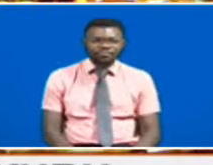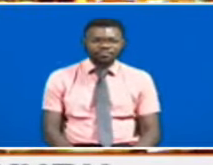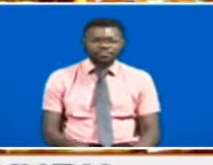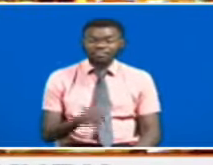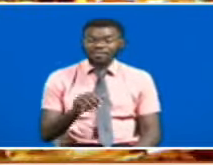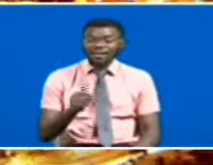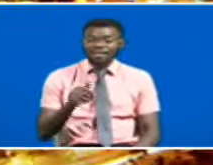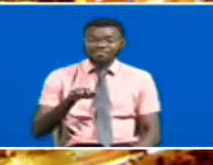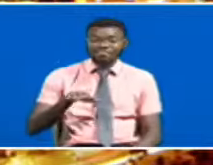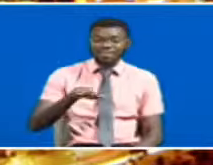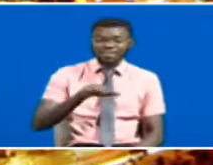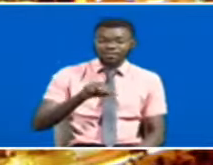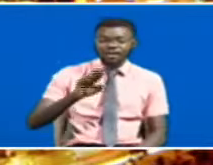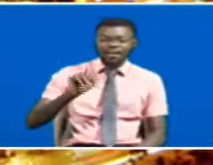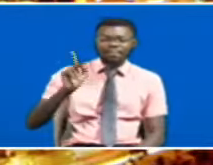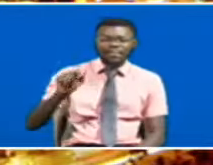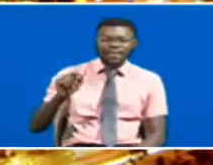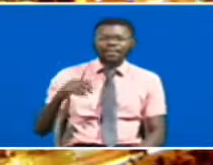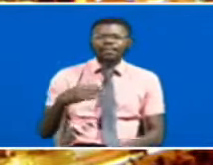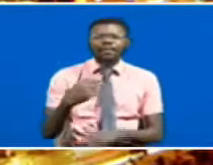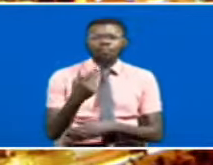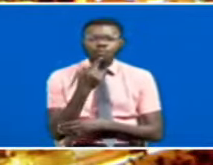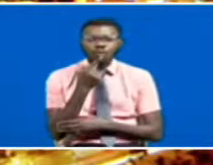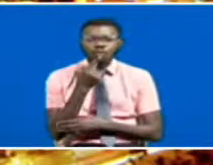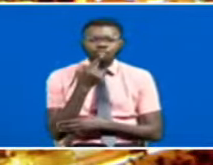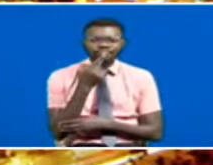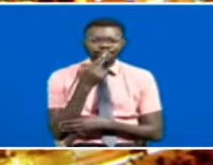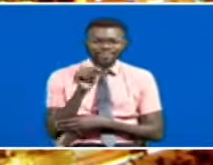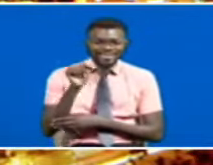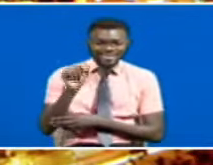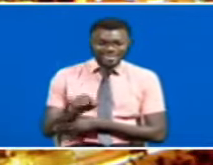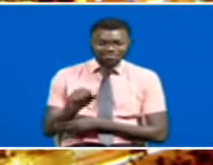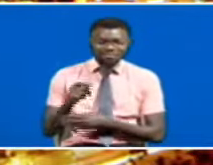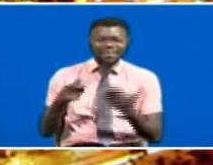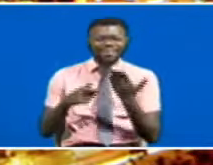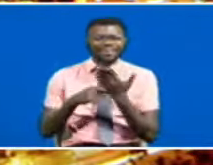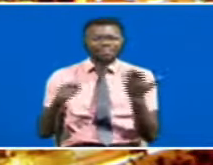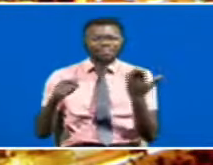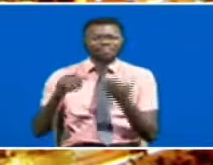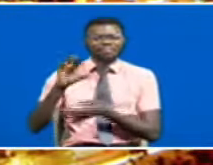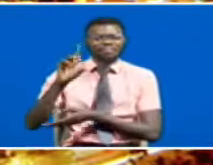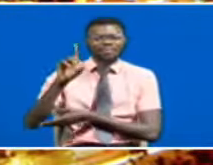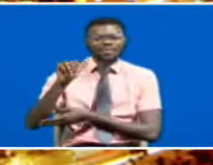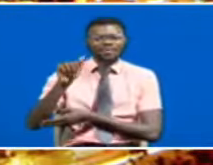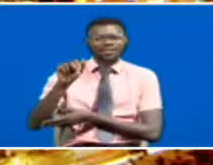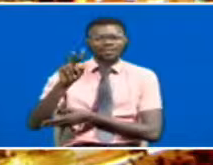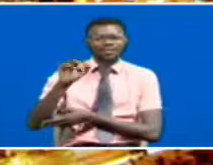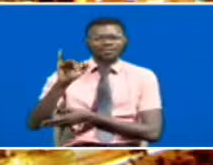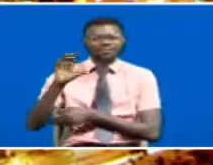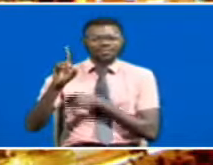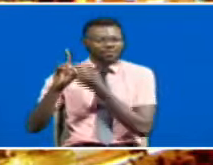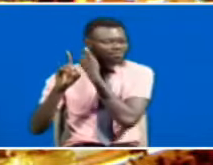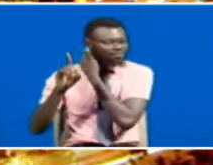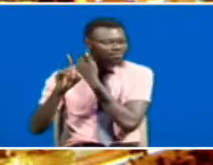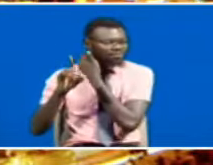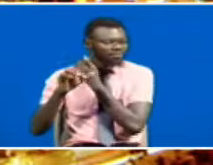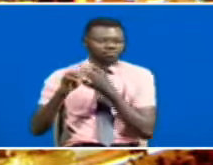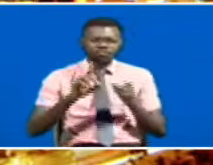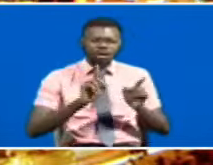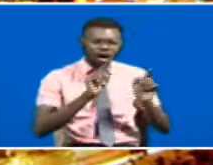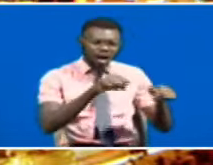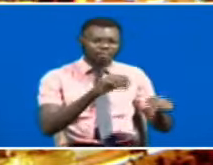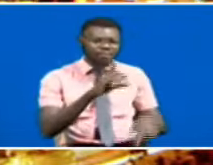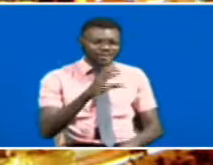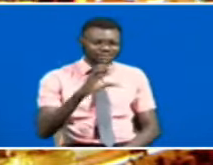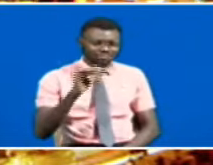Kwingineko, mbunge wa Pokot Kusini David PKosing alihojiwa kwa saa kadhaa katika makao ya DCI